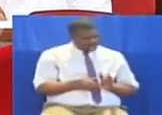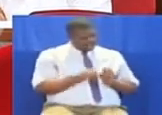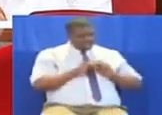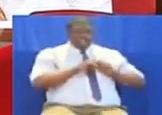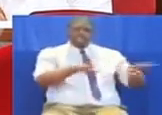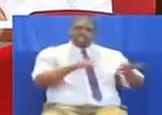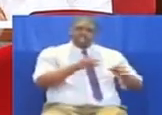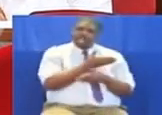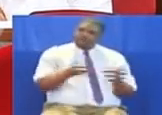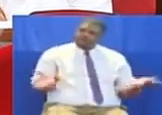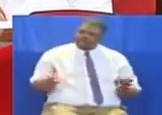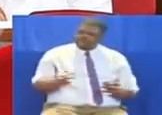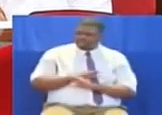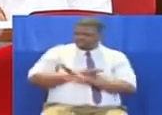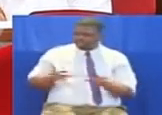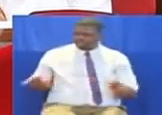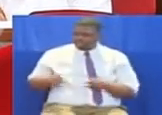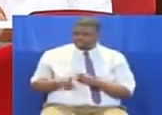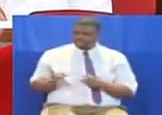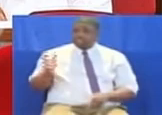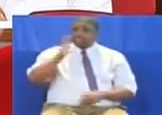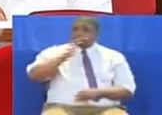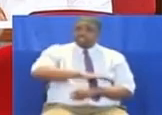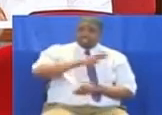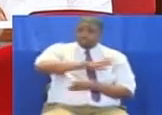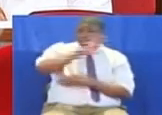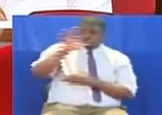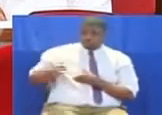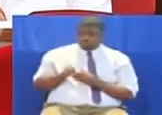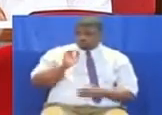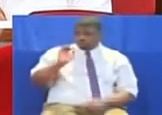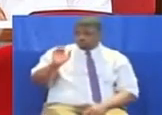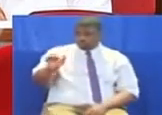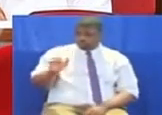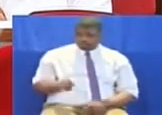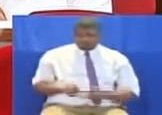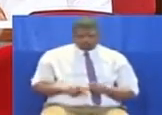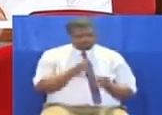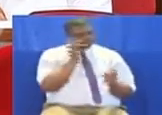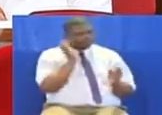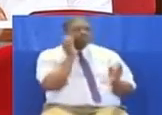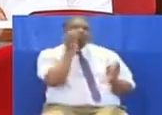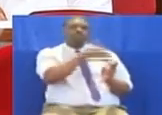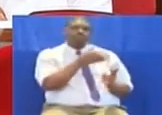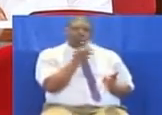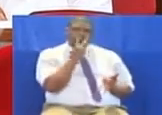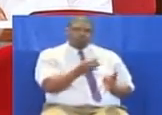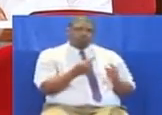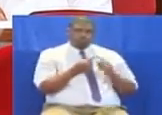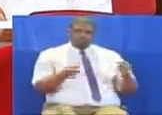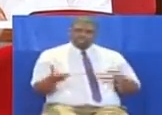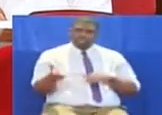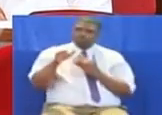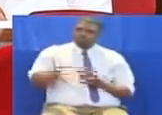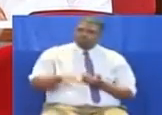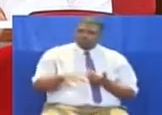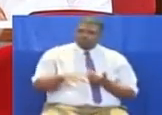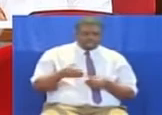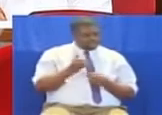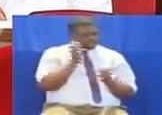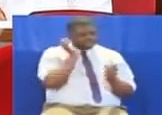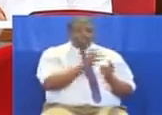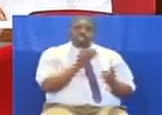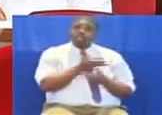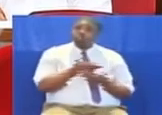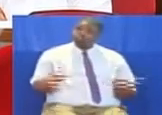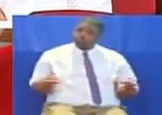mechi. Na siku zote sisi tumekuwa tukiwaambia, hatuna nia ya kuona upinzani unakufa nchi. Hatuna hiyo nia.